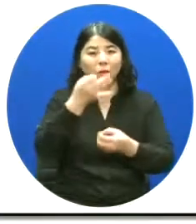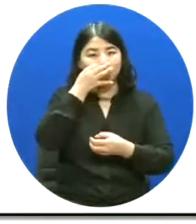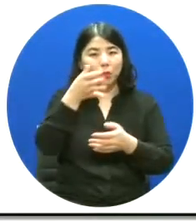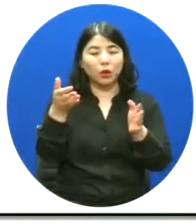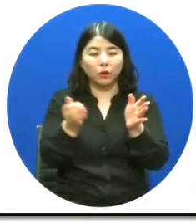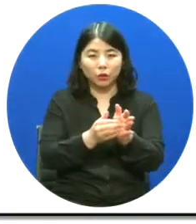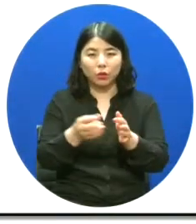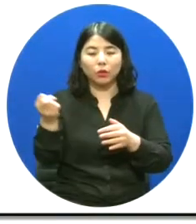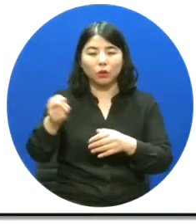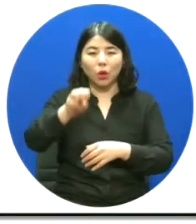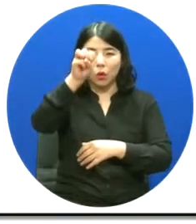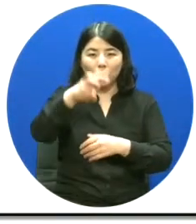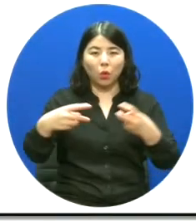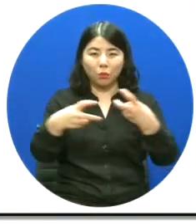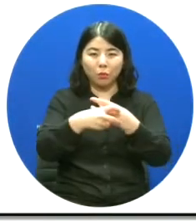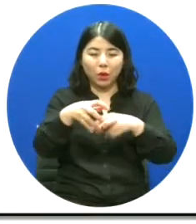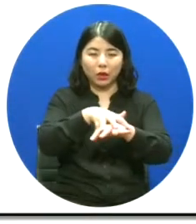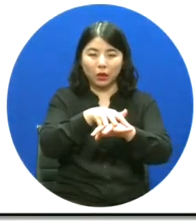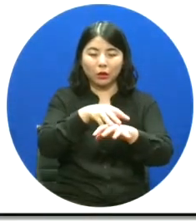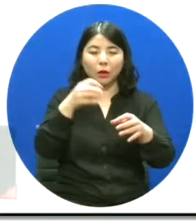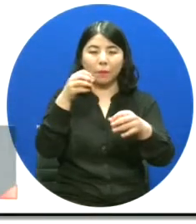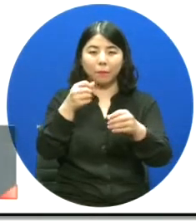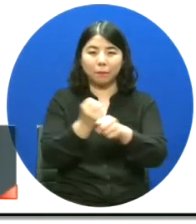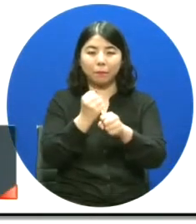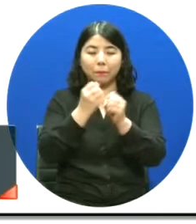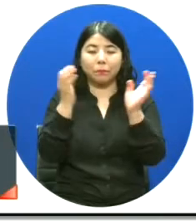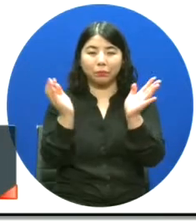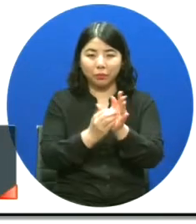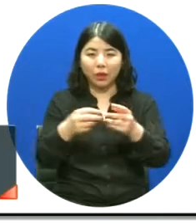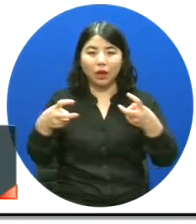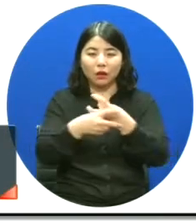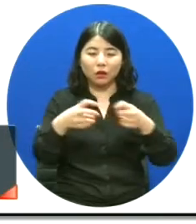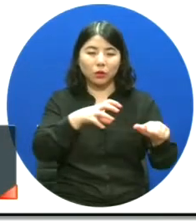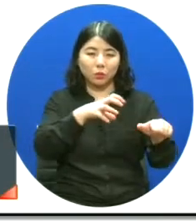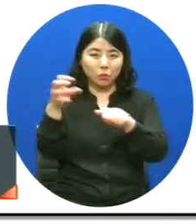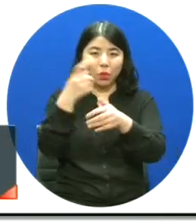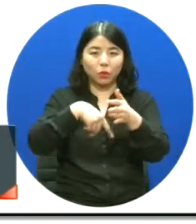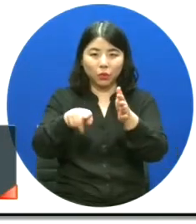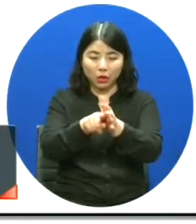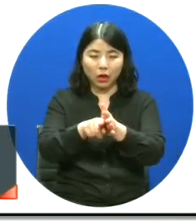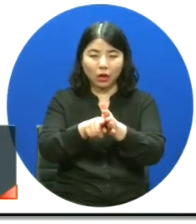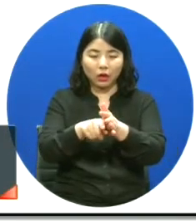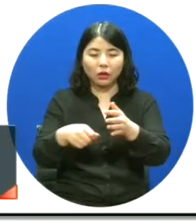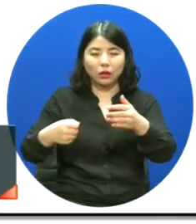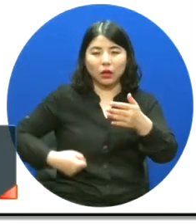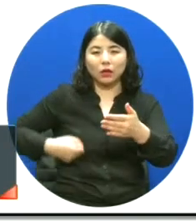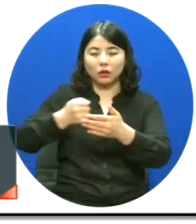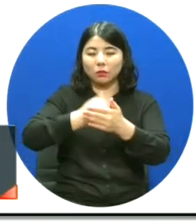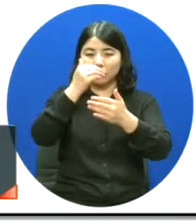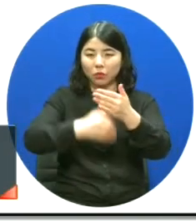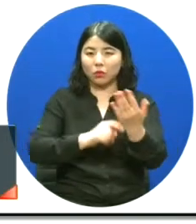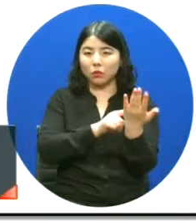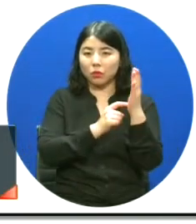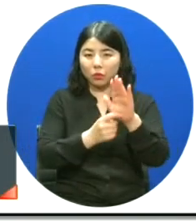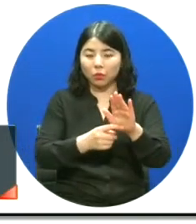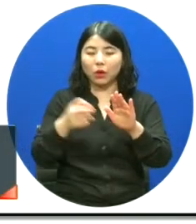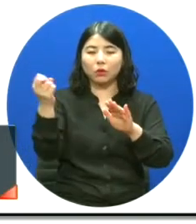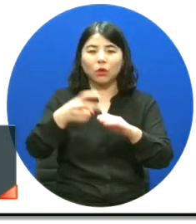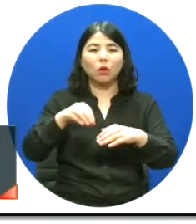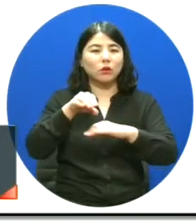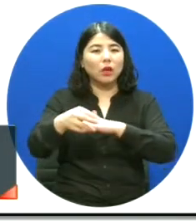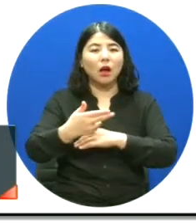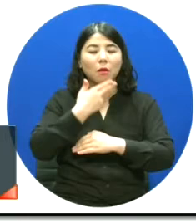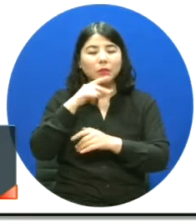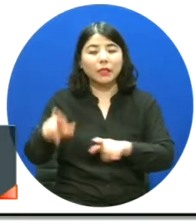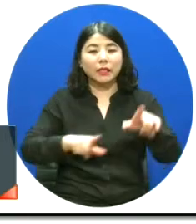또 빛고을 대중교통 네트워크를 구성하여 대중교통 이용률 높이기 실천 다짐 대회를 개최하고 자가용 없이 한